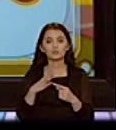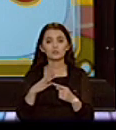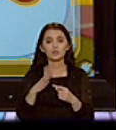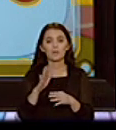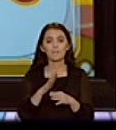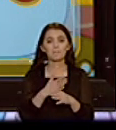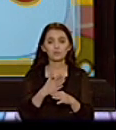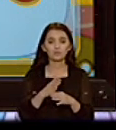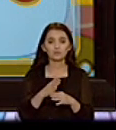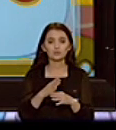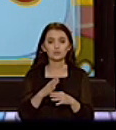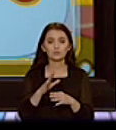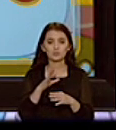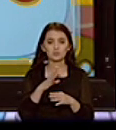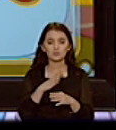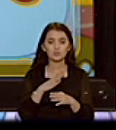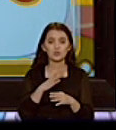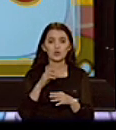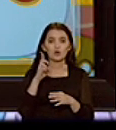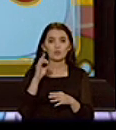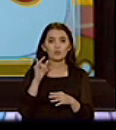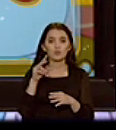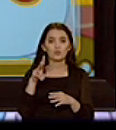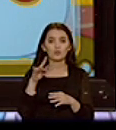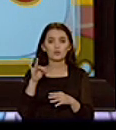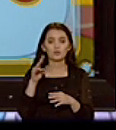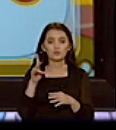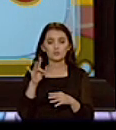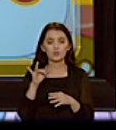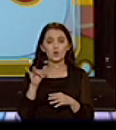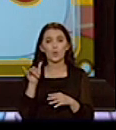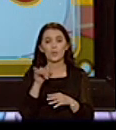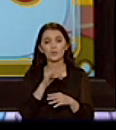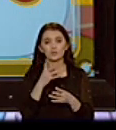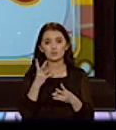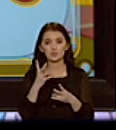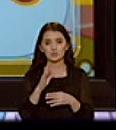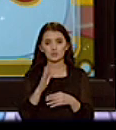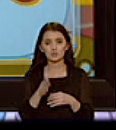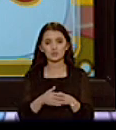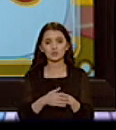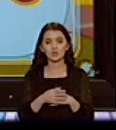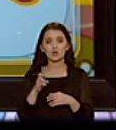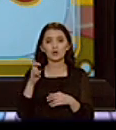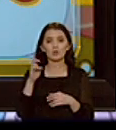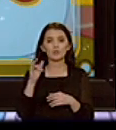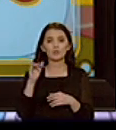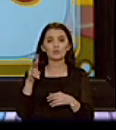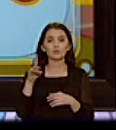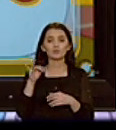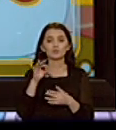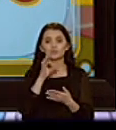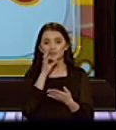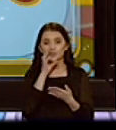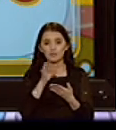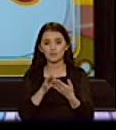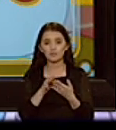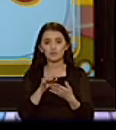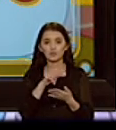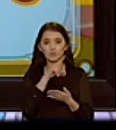bo'linuvchi noma'lum bo'lsa, bo'linmani bo'luvchiga ko'paytiramiz. Bo'linuvchi noma'lum